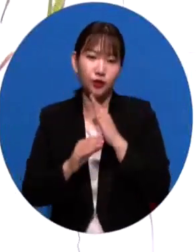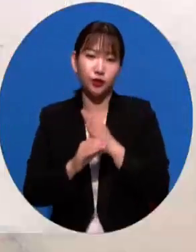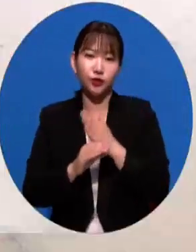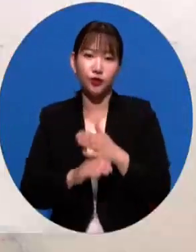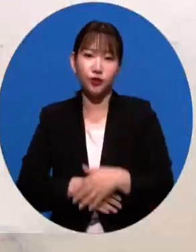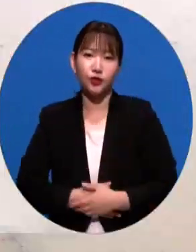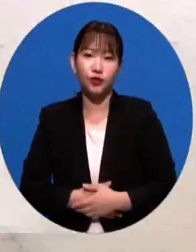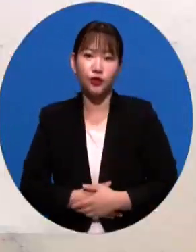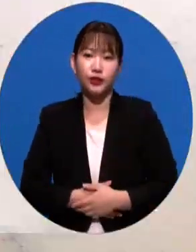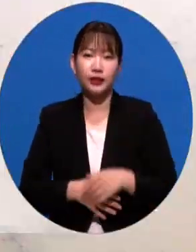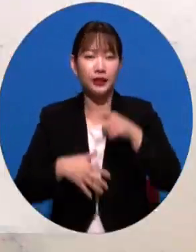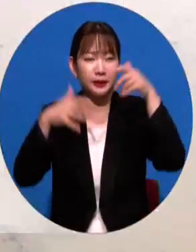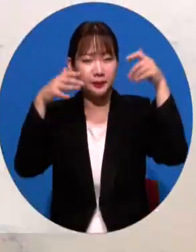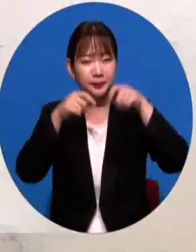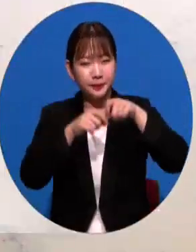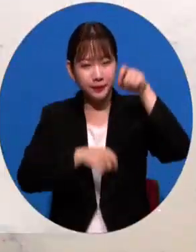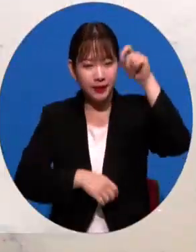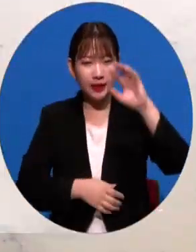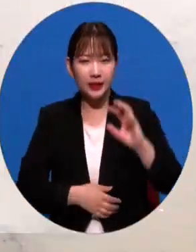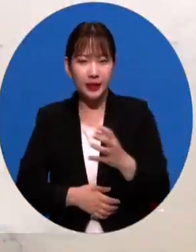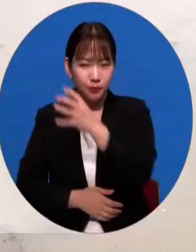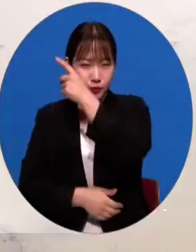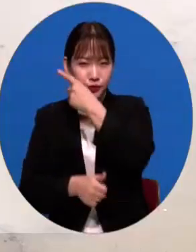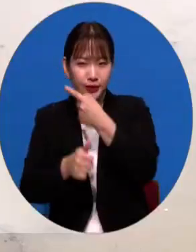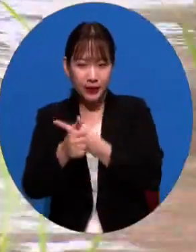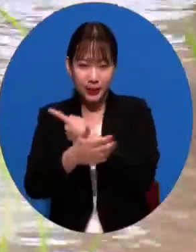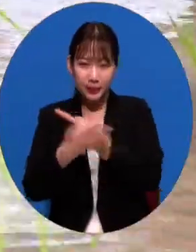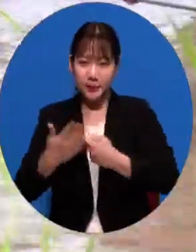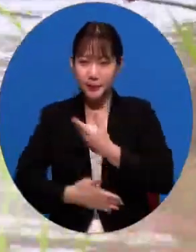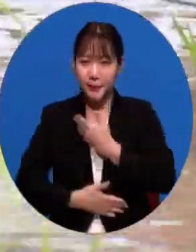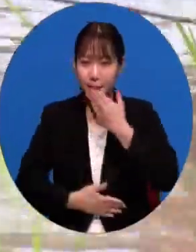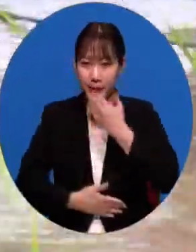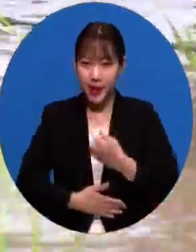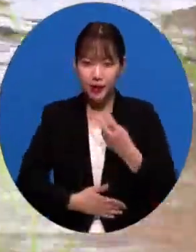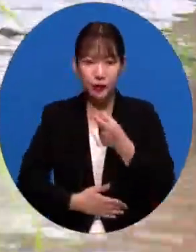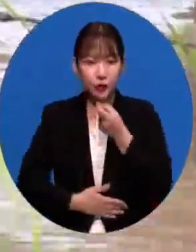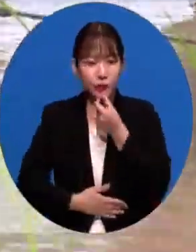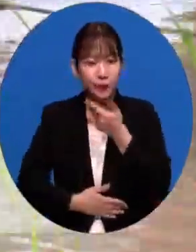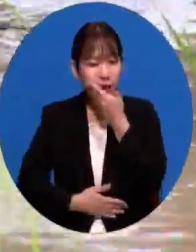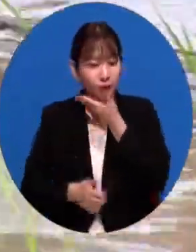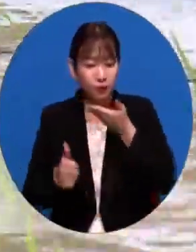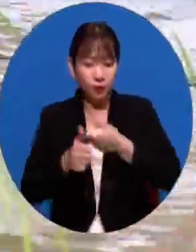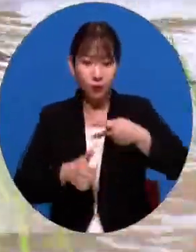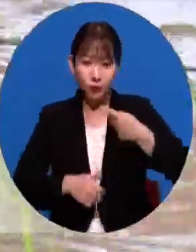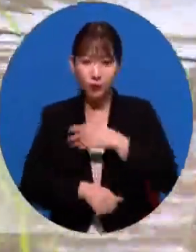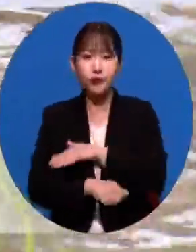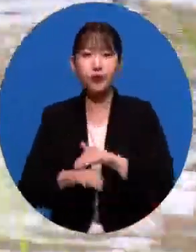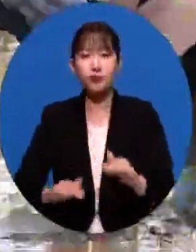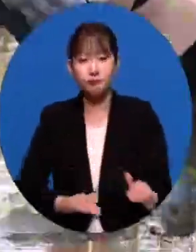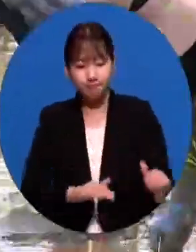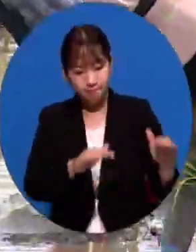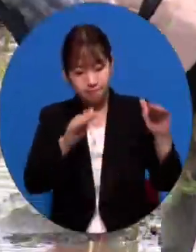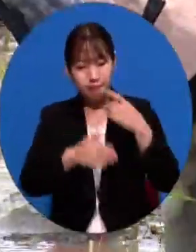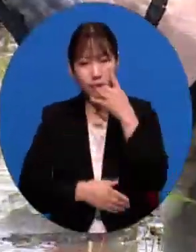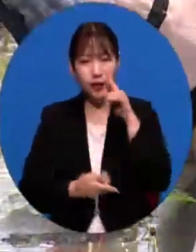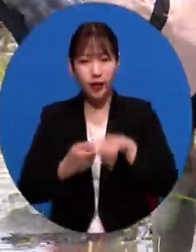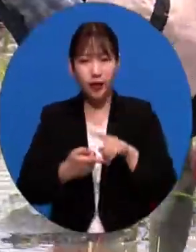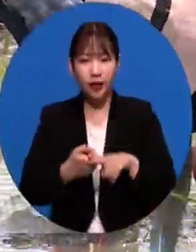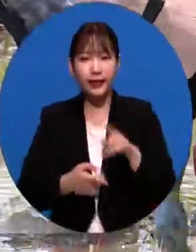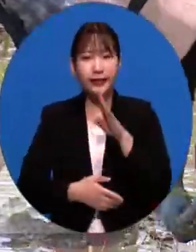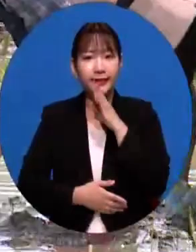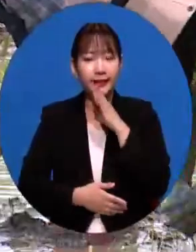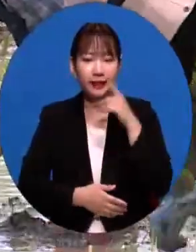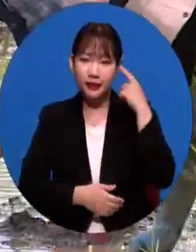있습니다. 장마와 태풍 등 풍수해를 견디는 것은 물론 적은 양의 비료를 투입해도 잘 자라는 벼에 대한